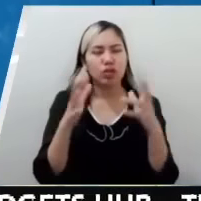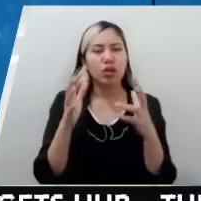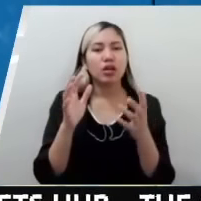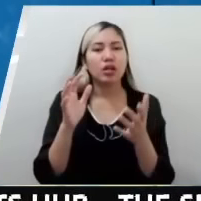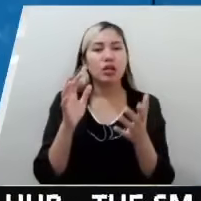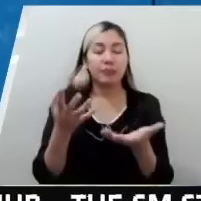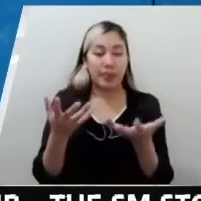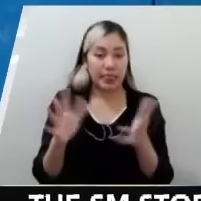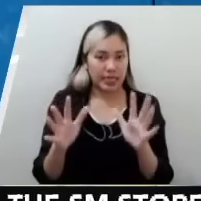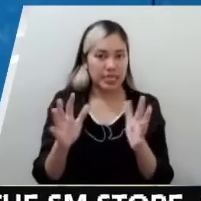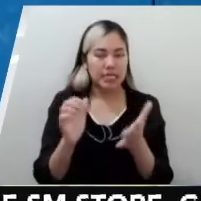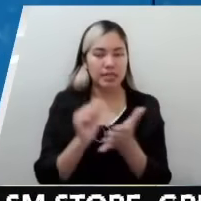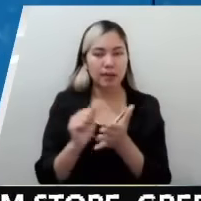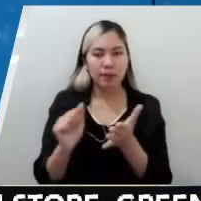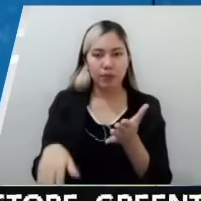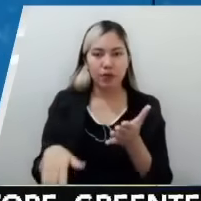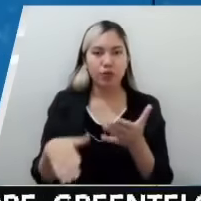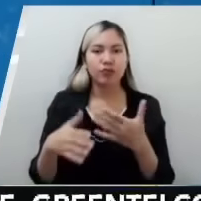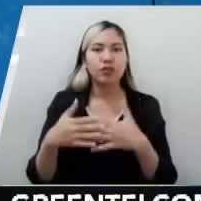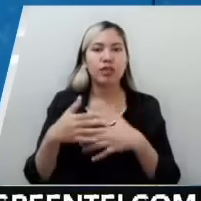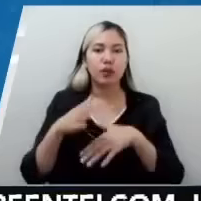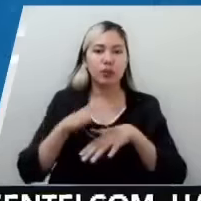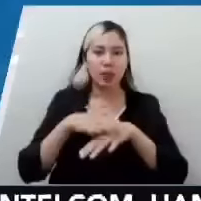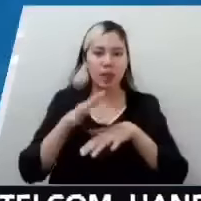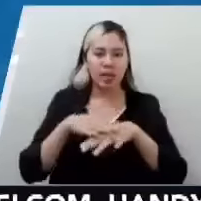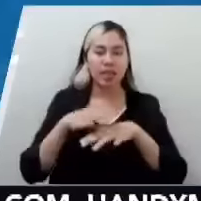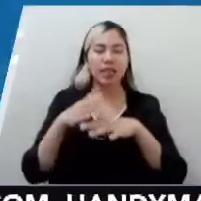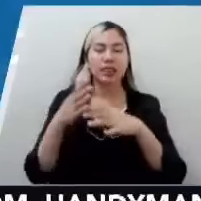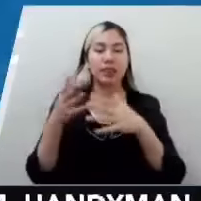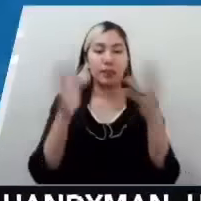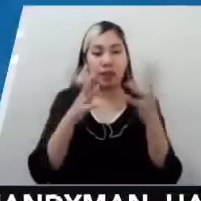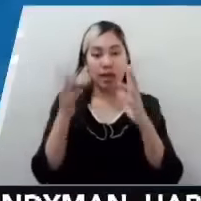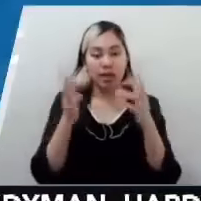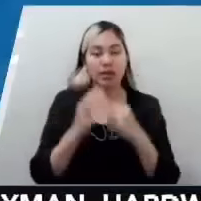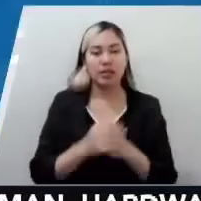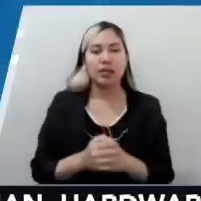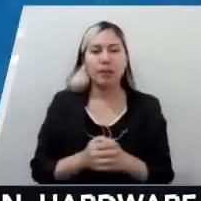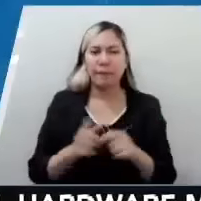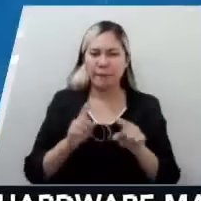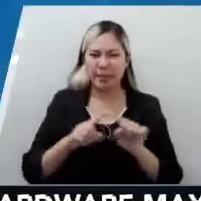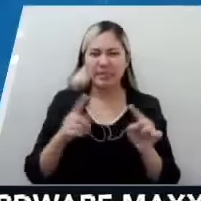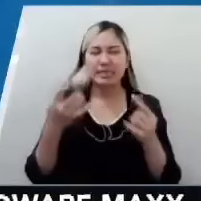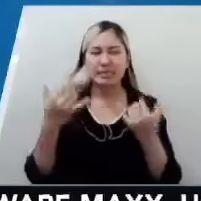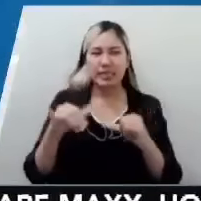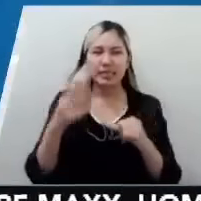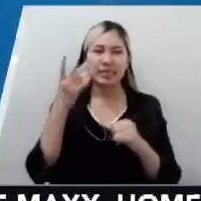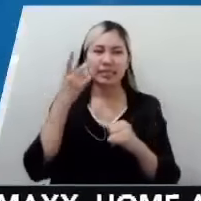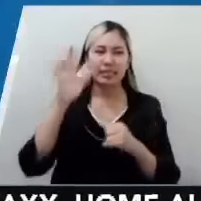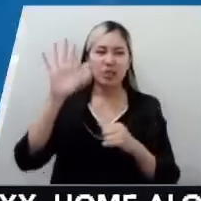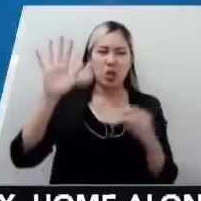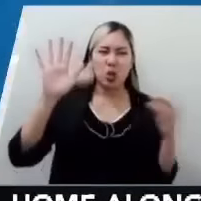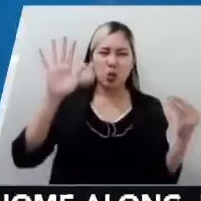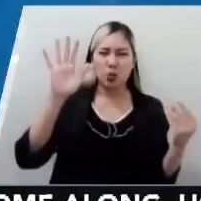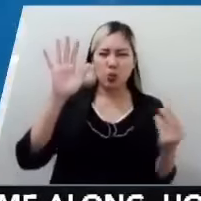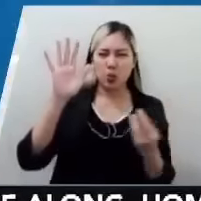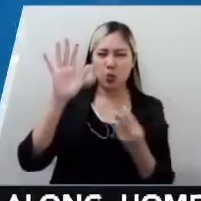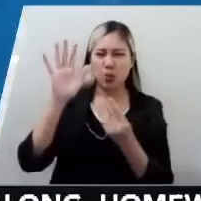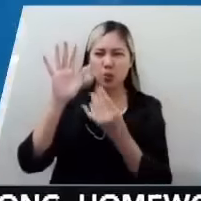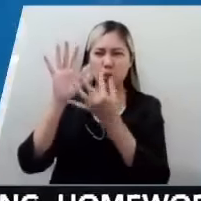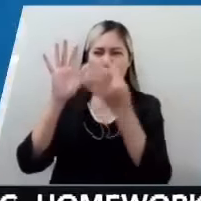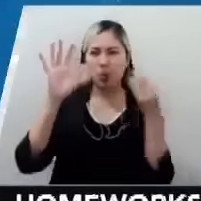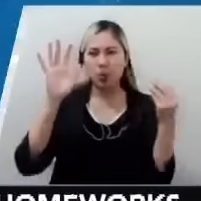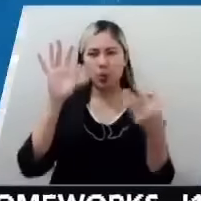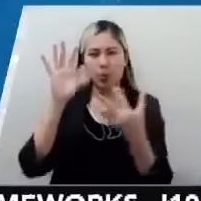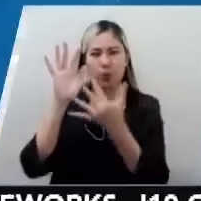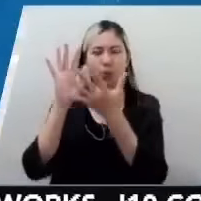bansa sa kabila po niyan patuloy na hinahatak ng bagyo ang hanging habagat maapektuhan ito at magiging Maulan po sa Central at